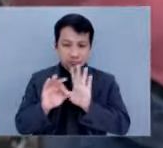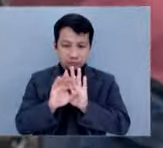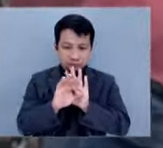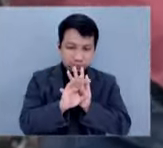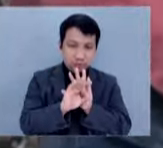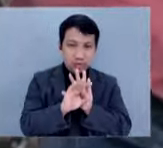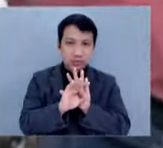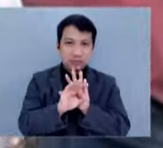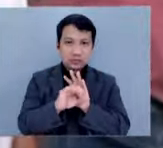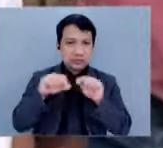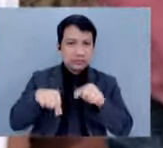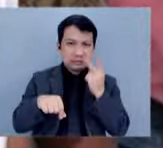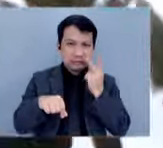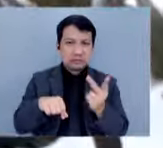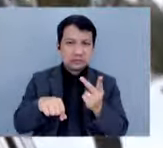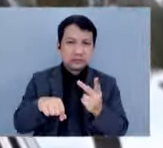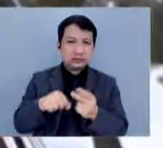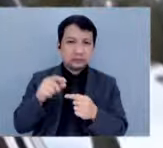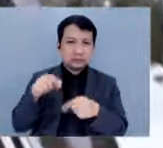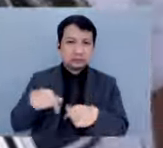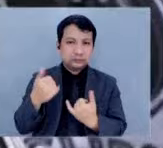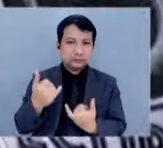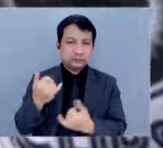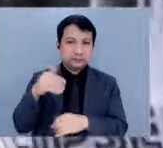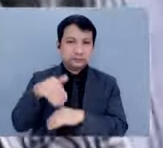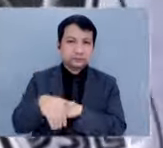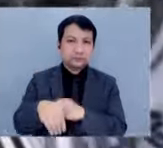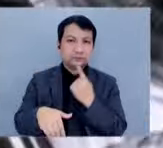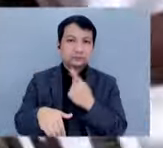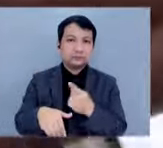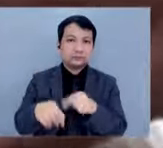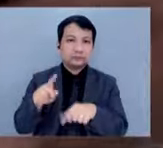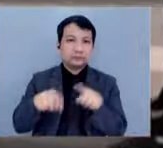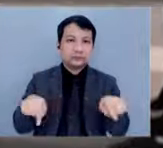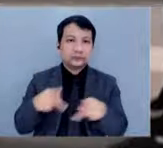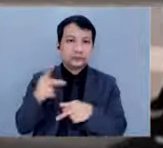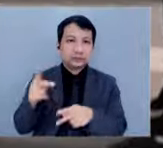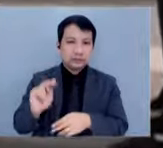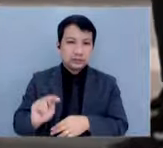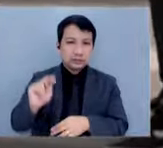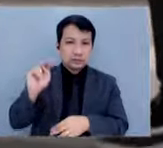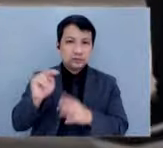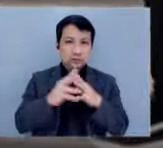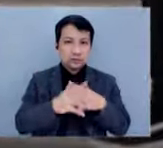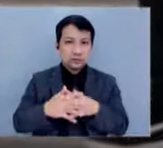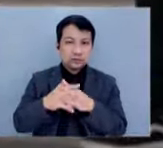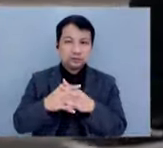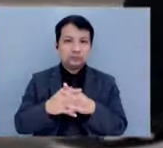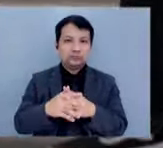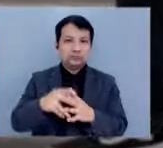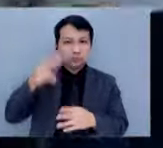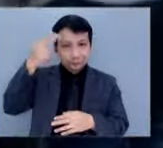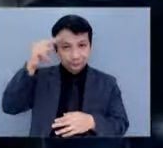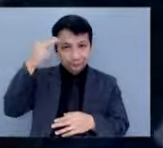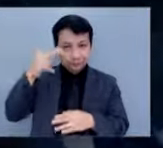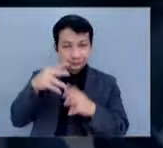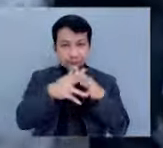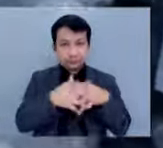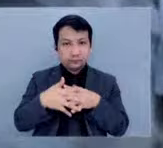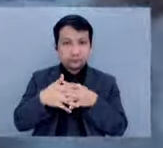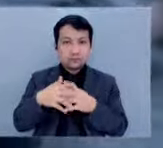sa Pilipinas ang eclipse ngayong gabi. Sa ilang lugar lang yan sa North America, gaya ng Mexico, Amerika at